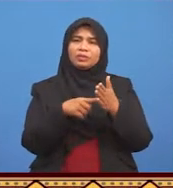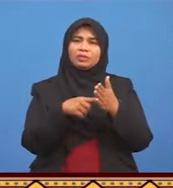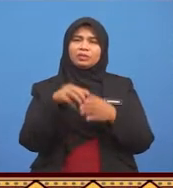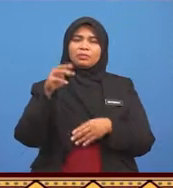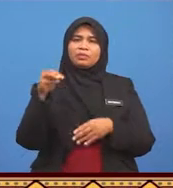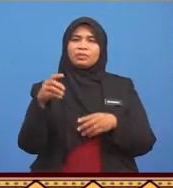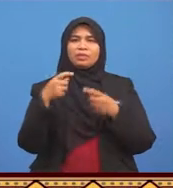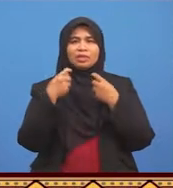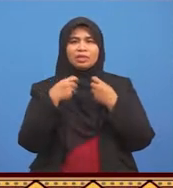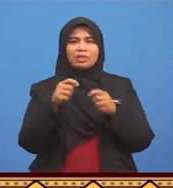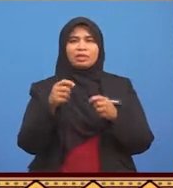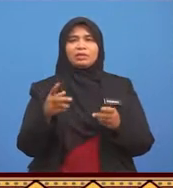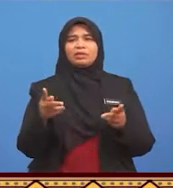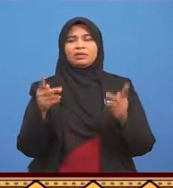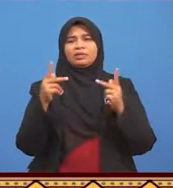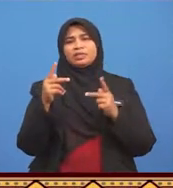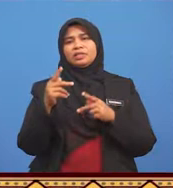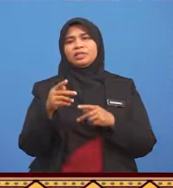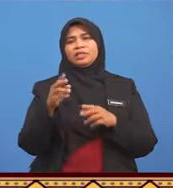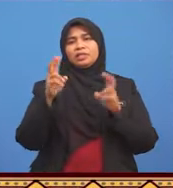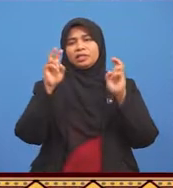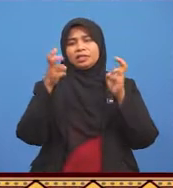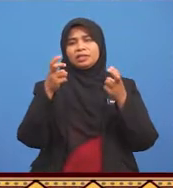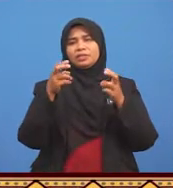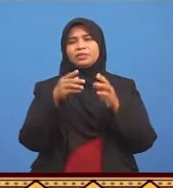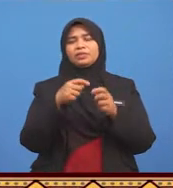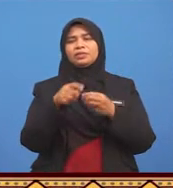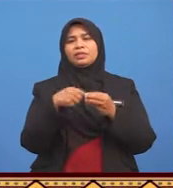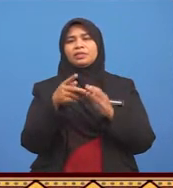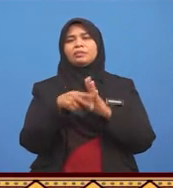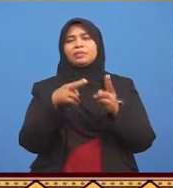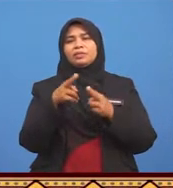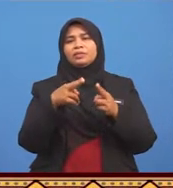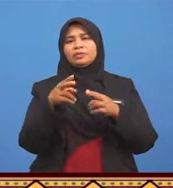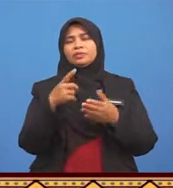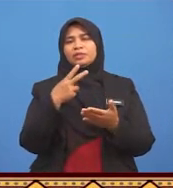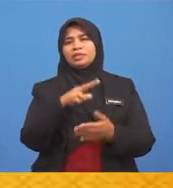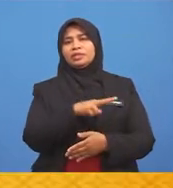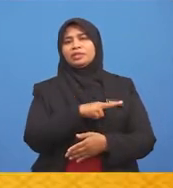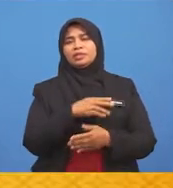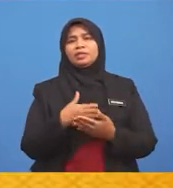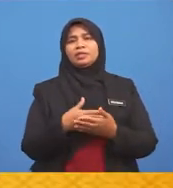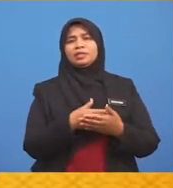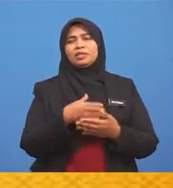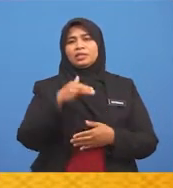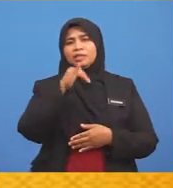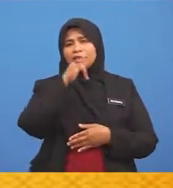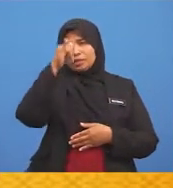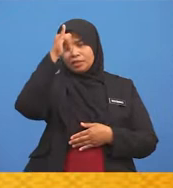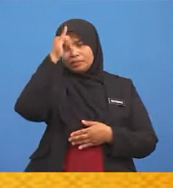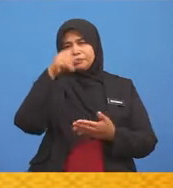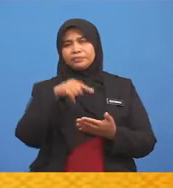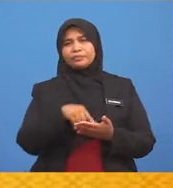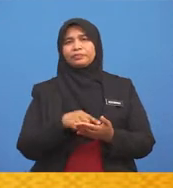telah menguasai subtopik berkaitan pengurusan harta anak yatim ini. Setelah